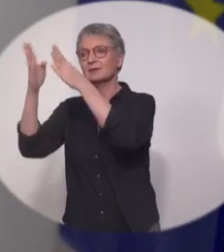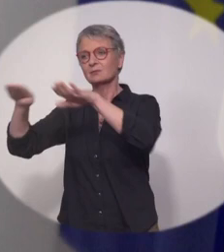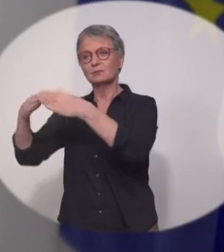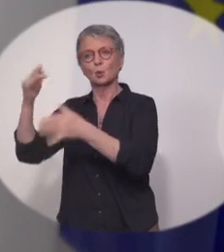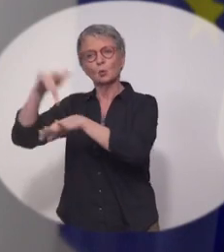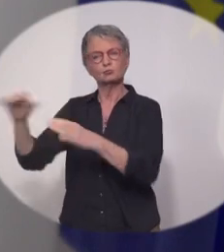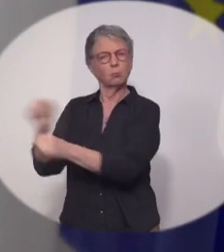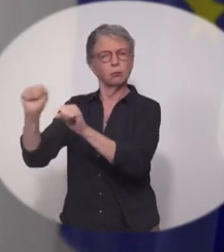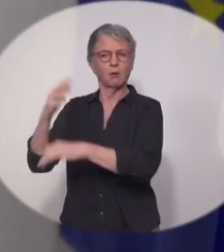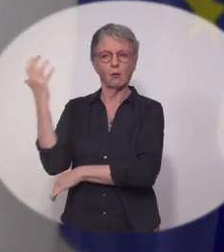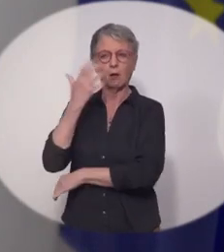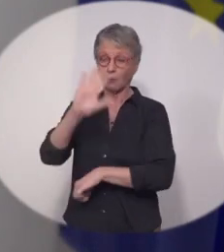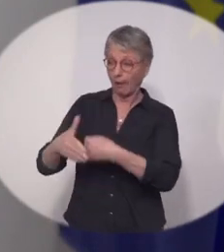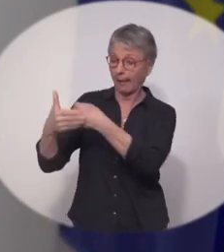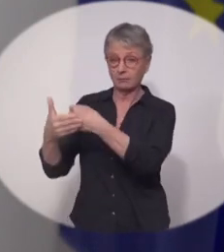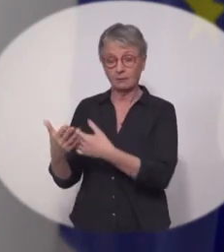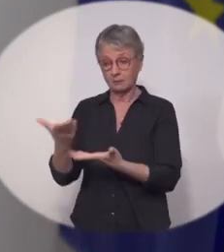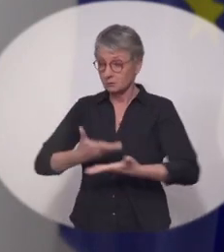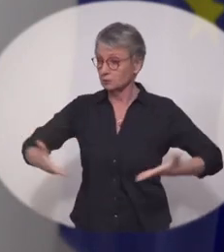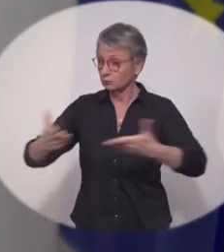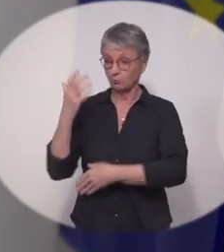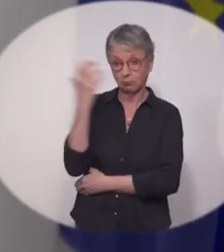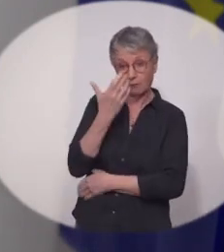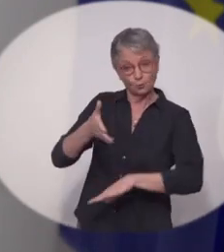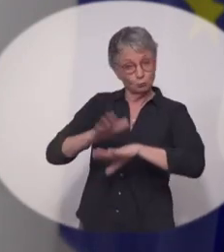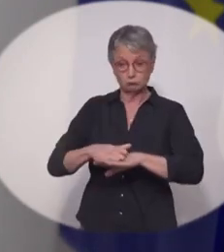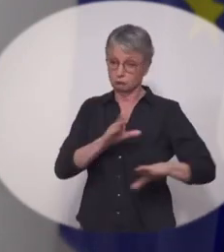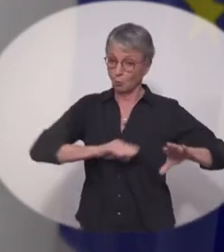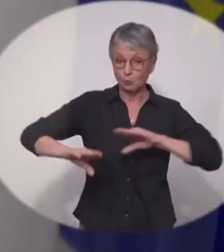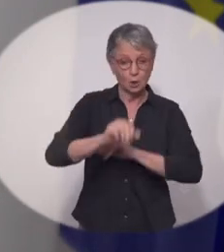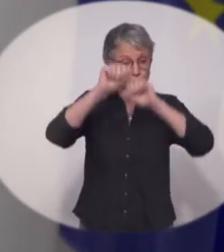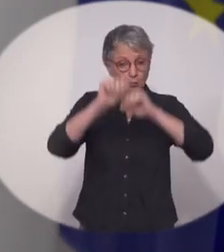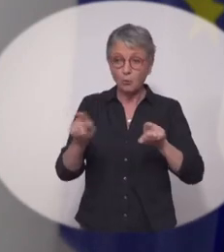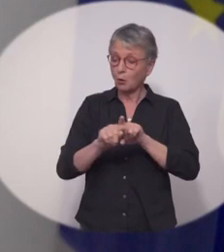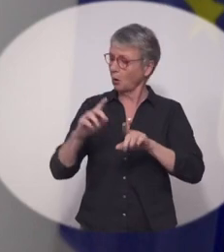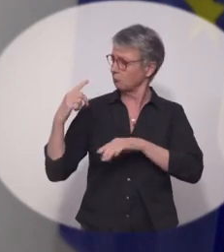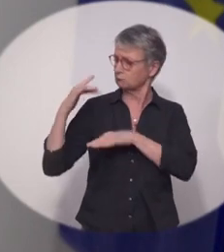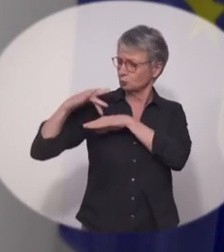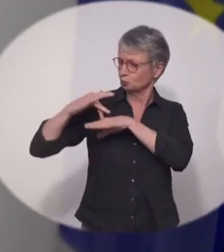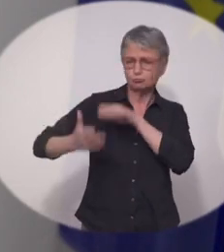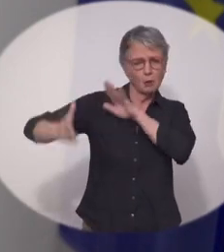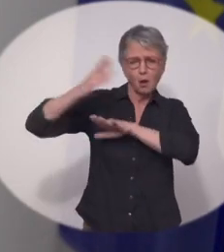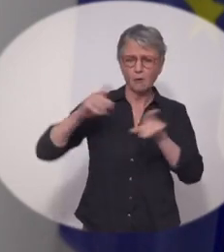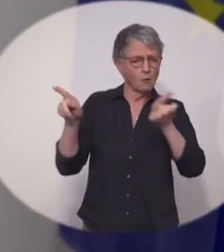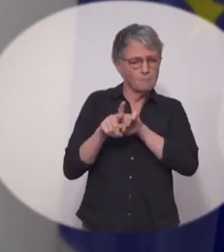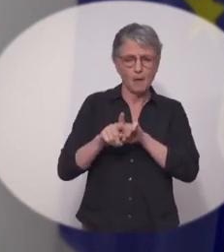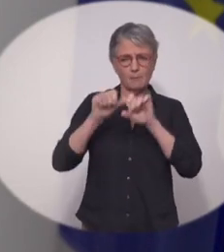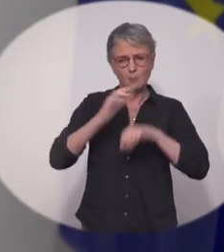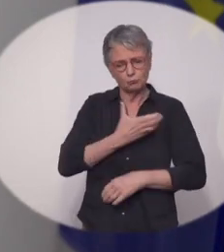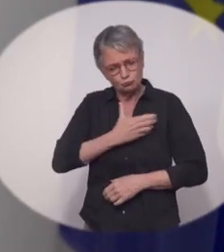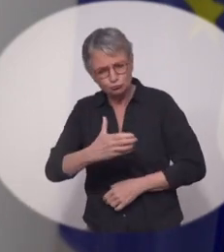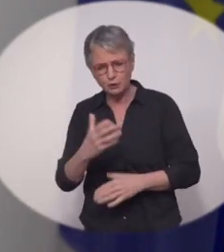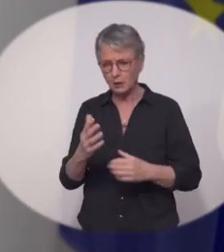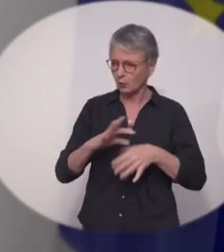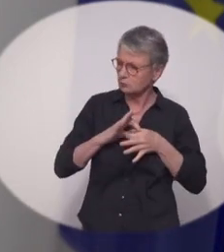explosion face à ces circonstances douloureuses notre peuple a su comme à chaque moment sombre de l'histoire se montrer